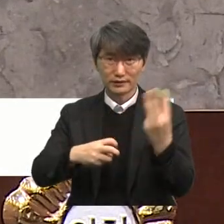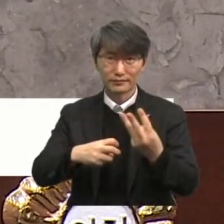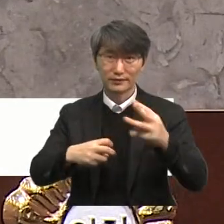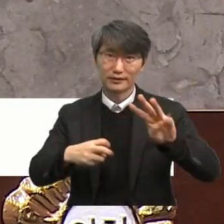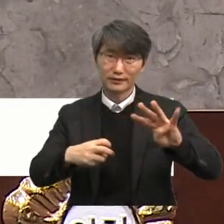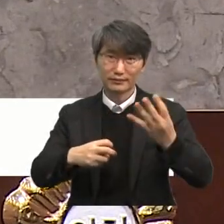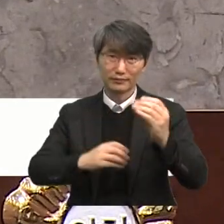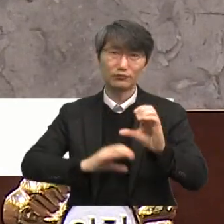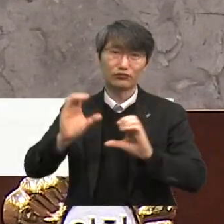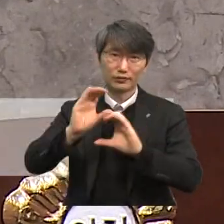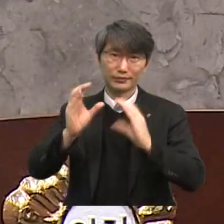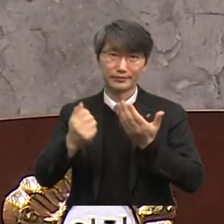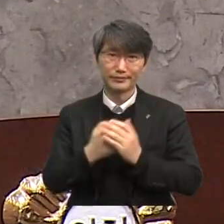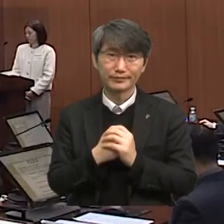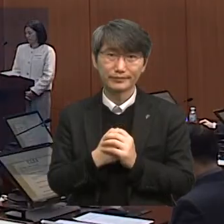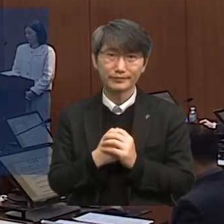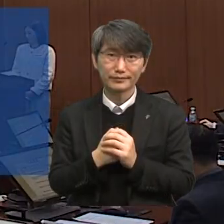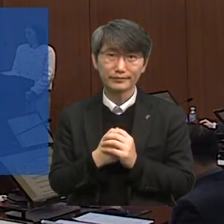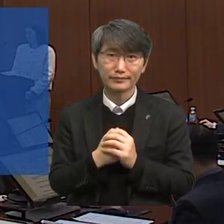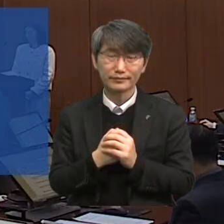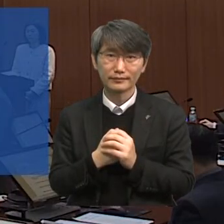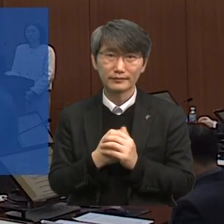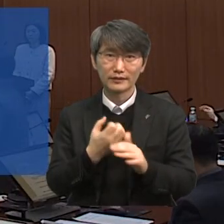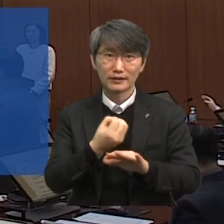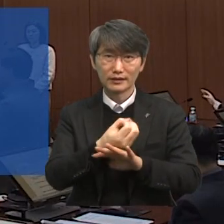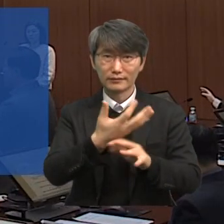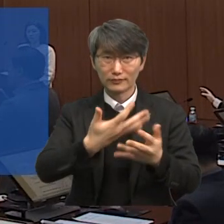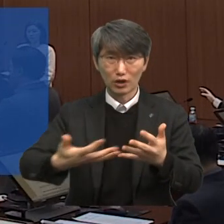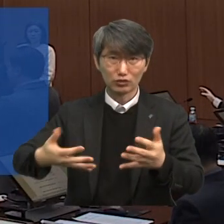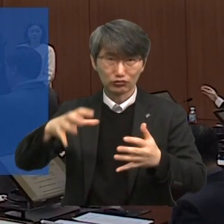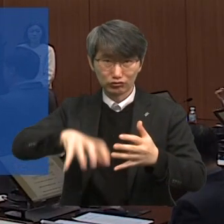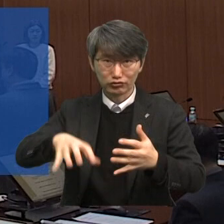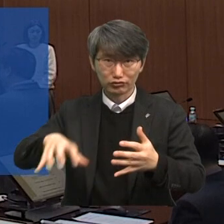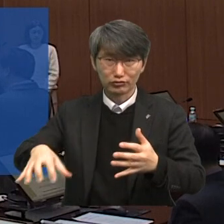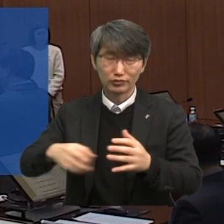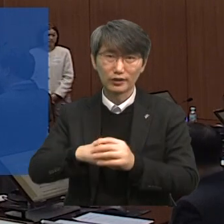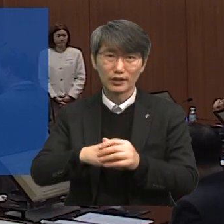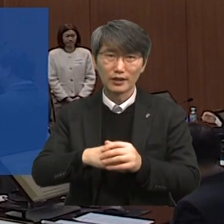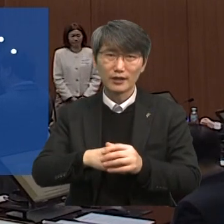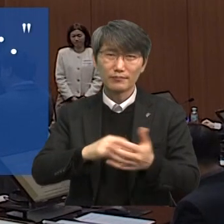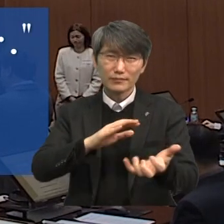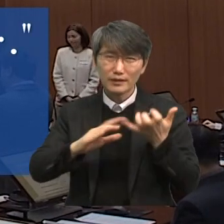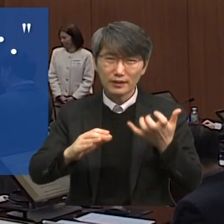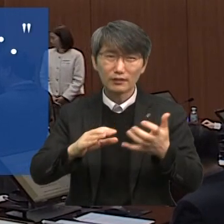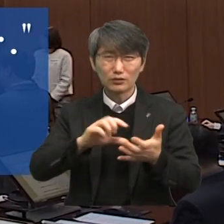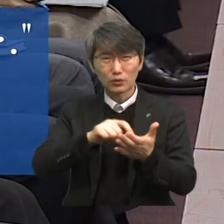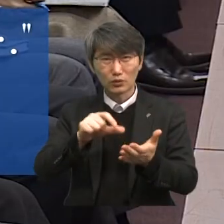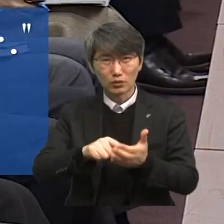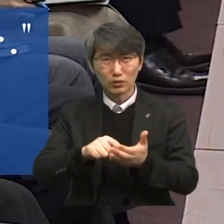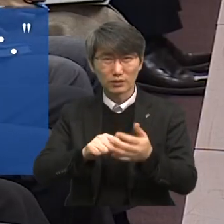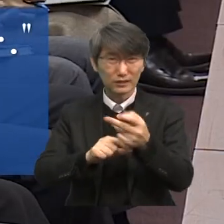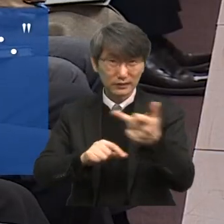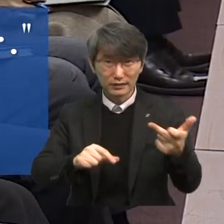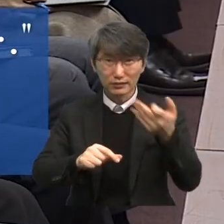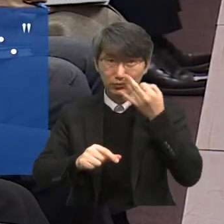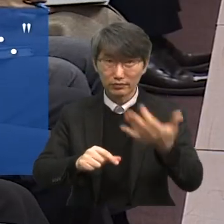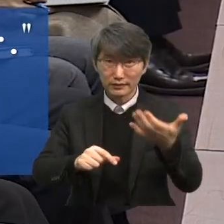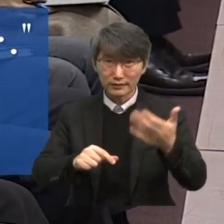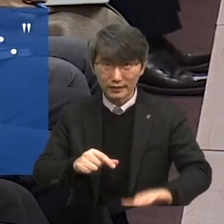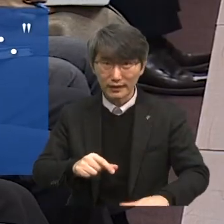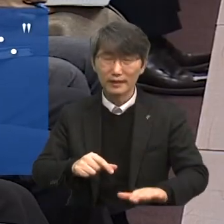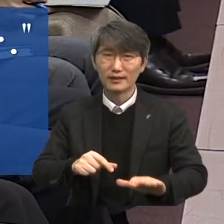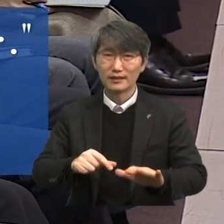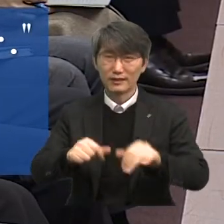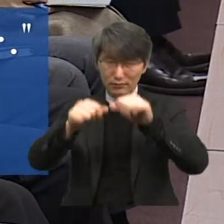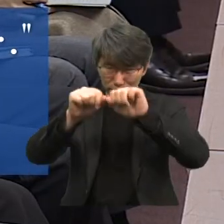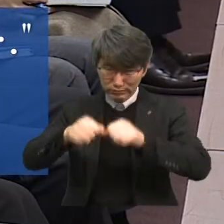원을 증액하였습니다. 금천구는 그동안 예산안의 개요 정도만 미리 공고해왔는데 앞으로는 구민들이 예산